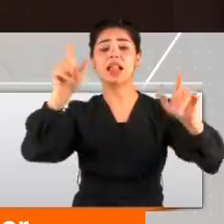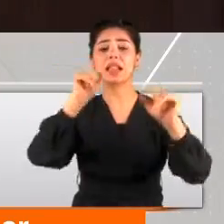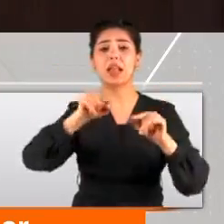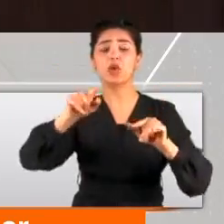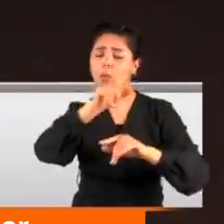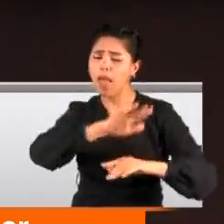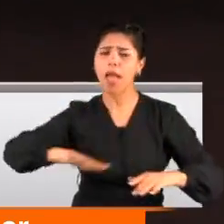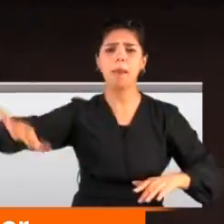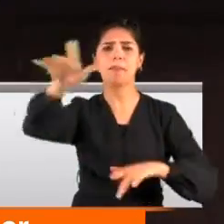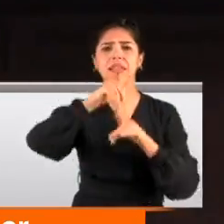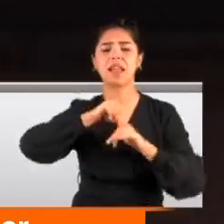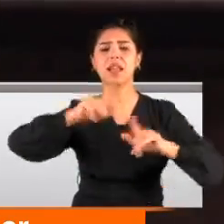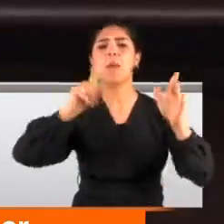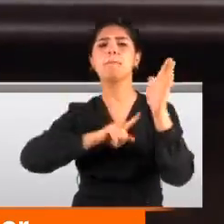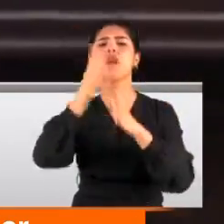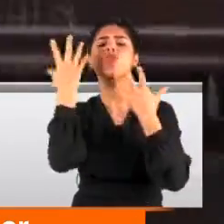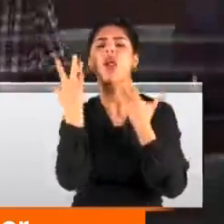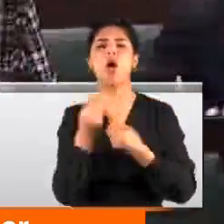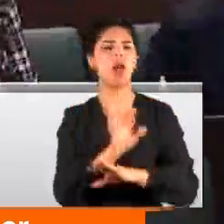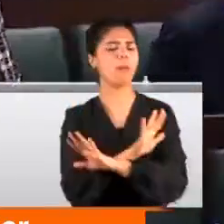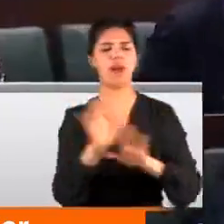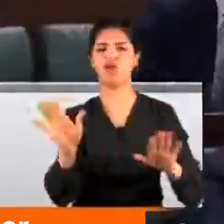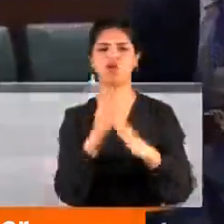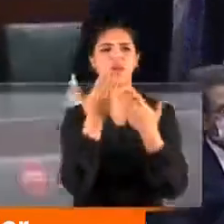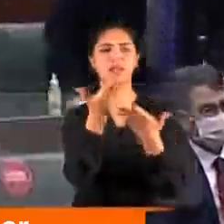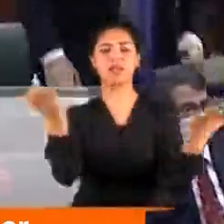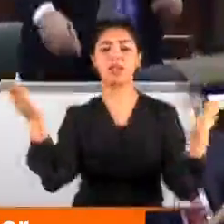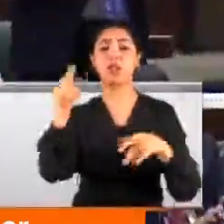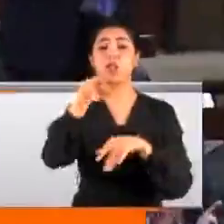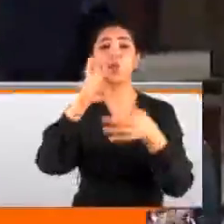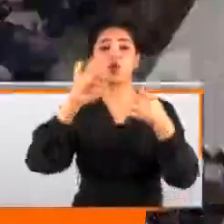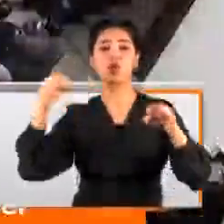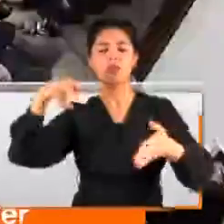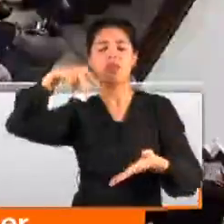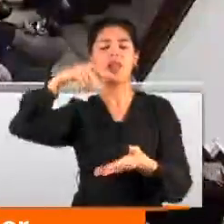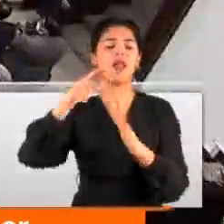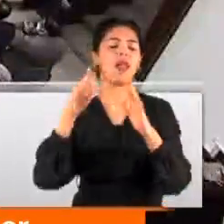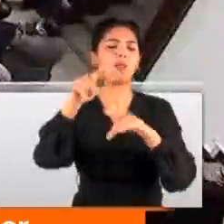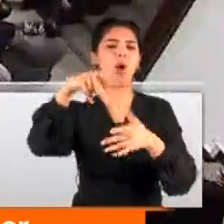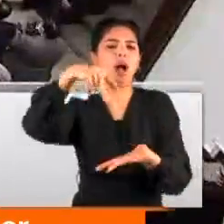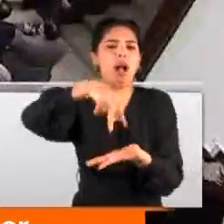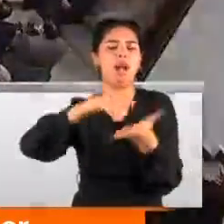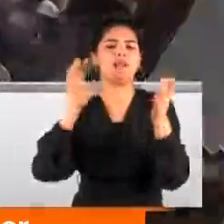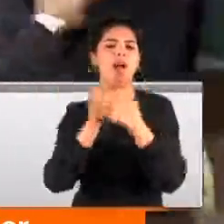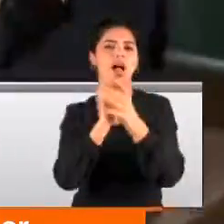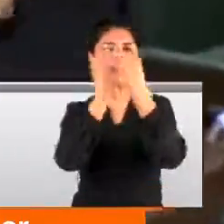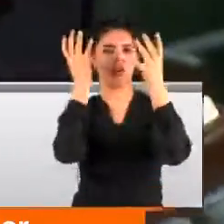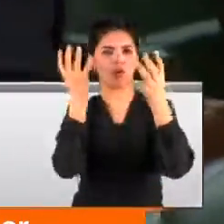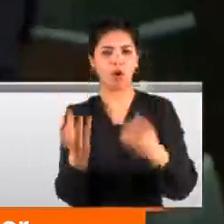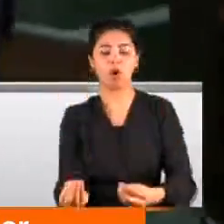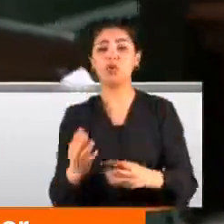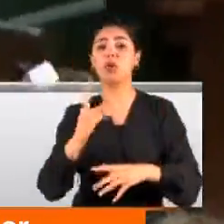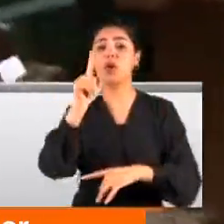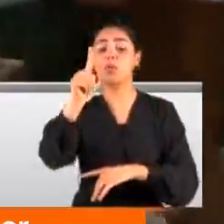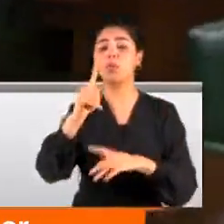artıklarına sesleniyorum. Başaramayacaksınız. Sözleri ayakta alkışlandı. Cumhurbaşkanı Erdoğan CHP'ye partisinin